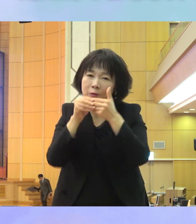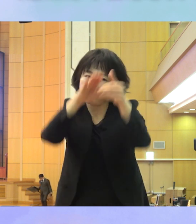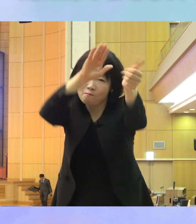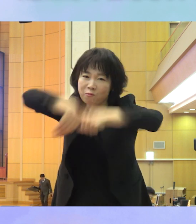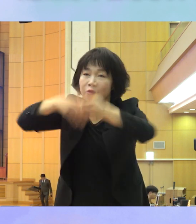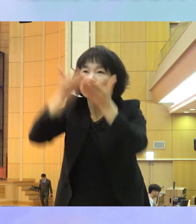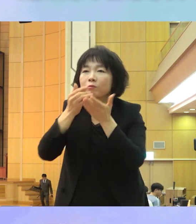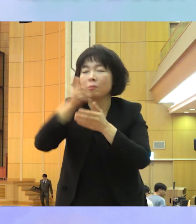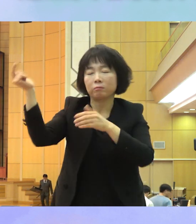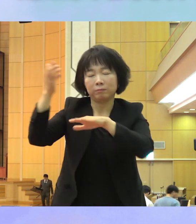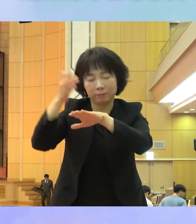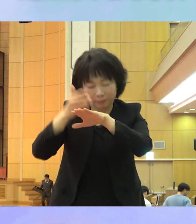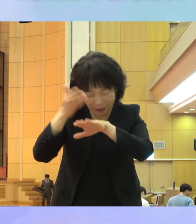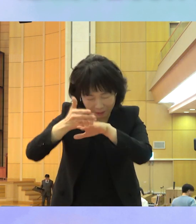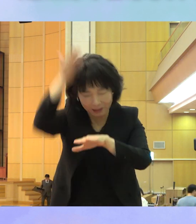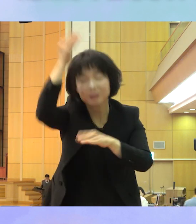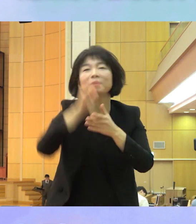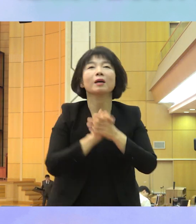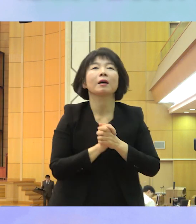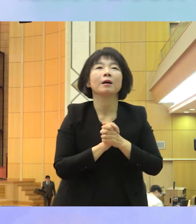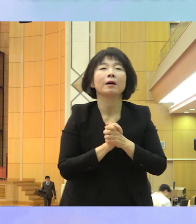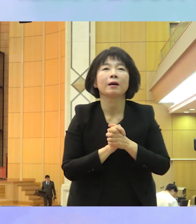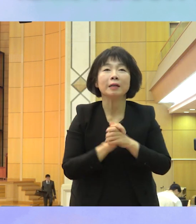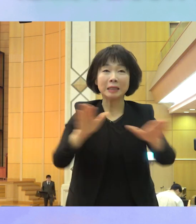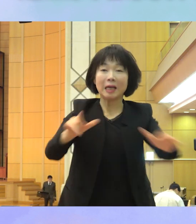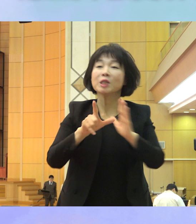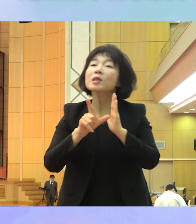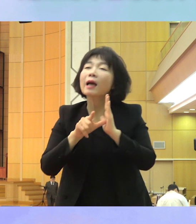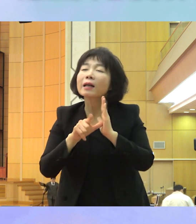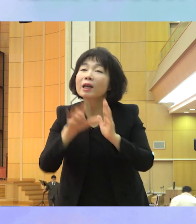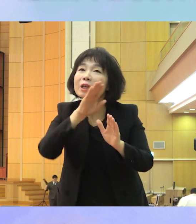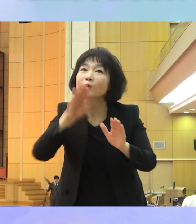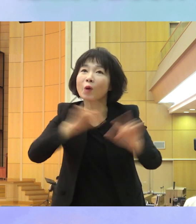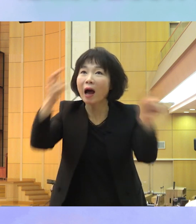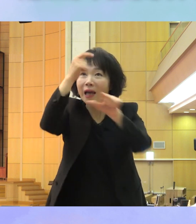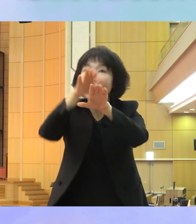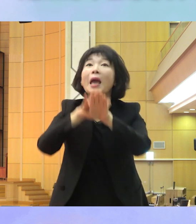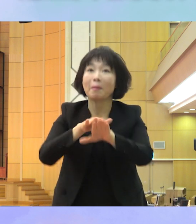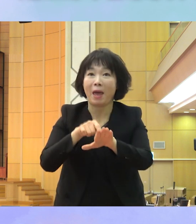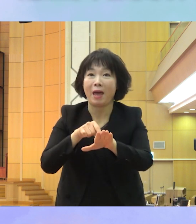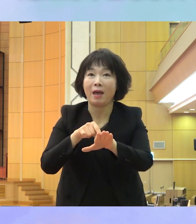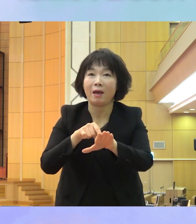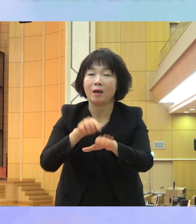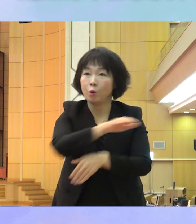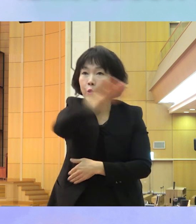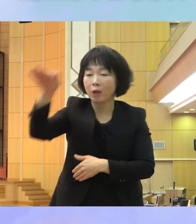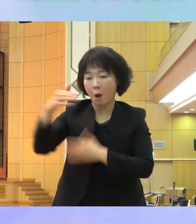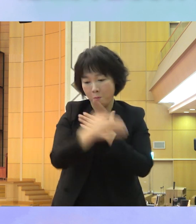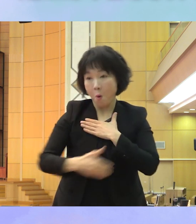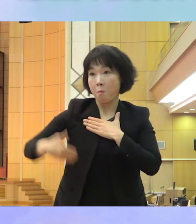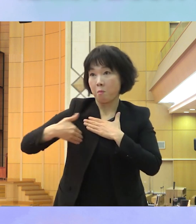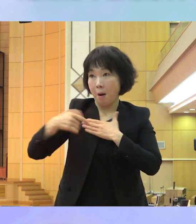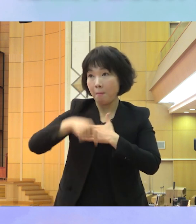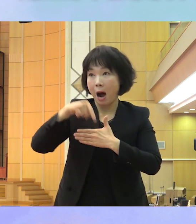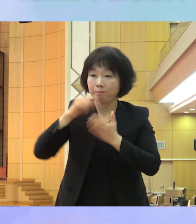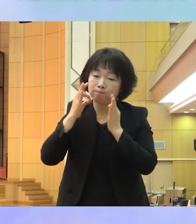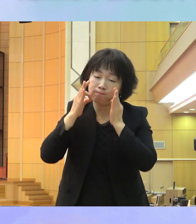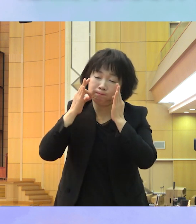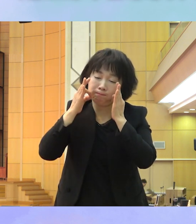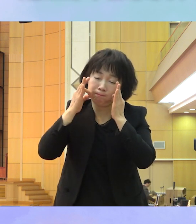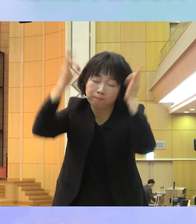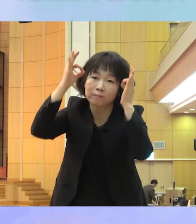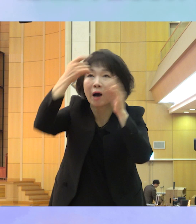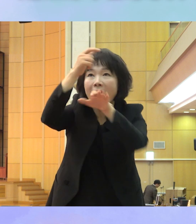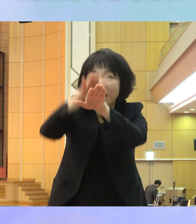인도하여 주심을 감사드리옵나이다. 이 시간 주일 예배로 하나님 앞에 저희들의 몸과 마음과 정성을